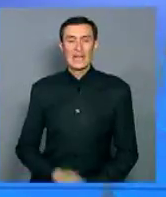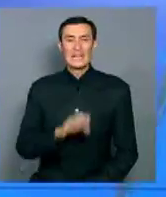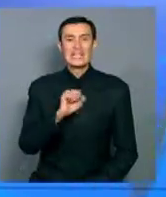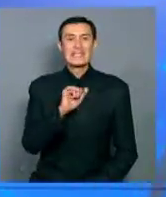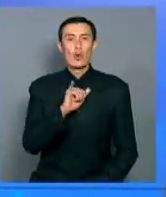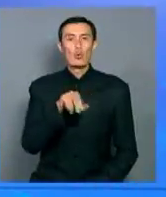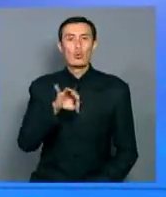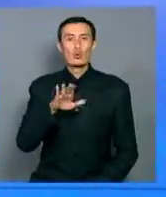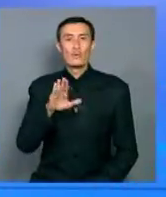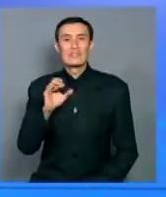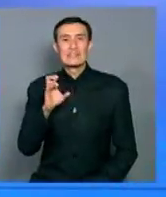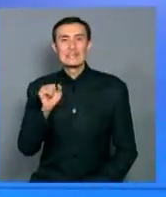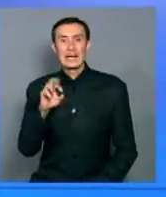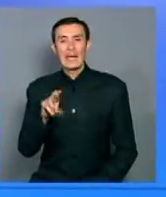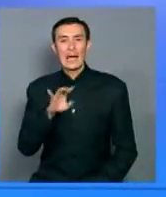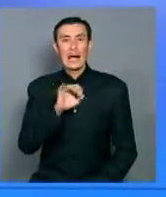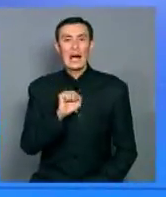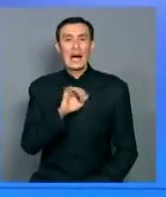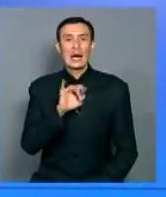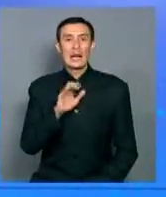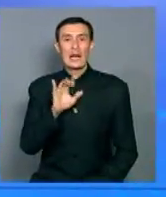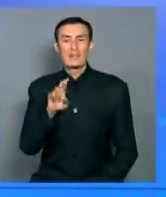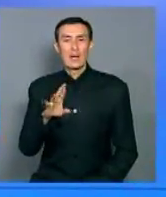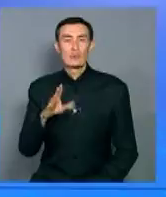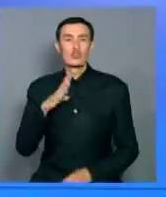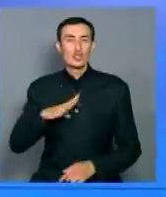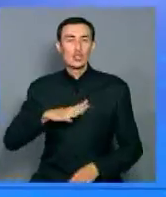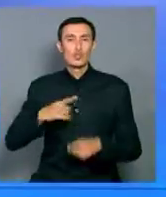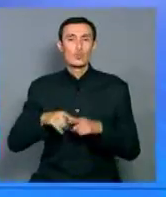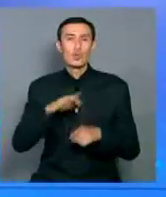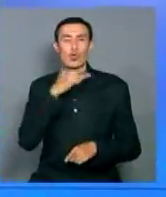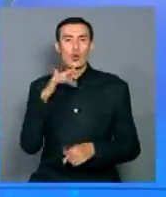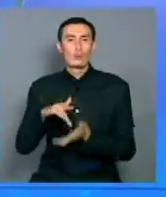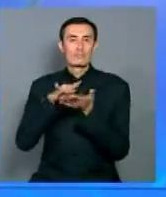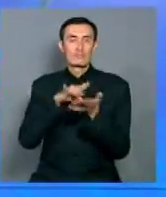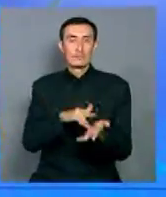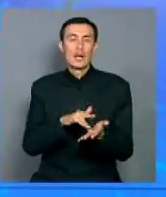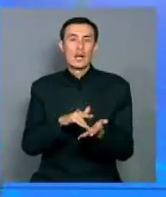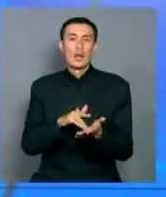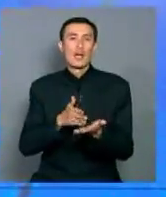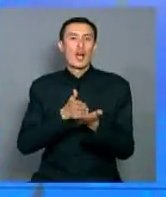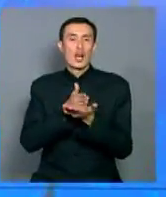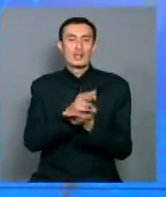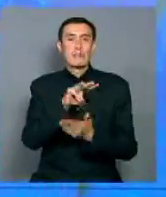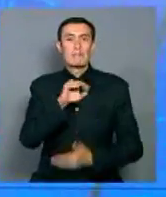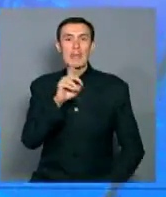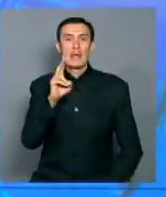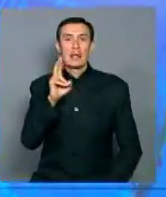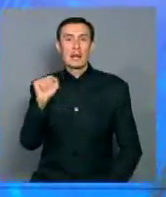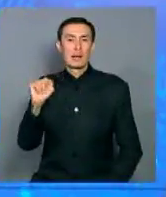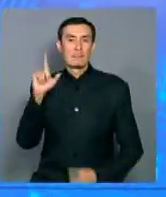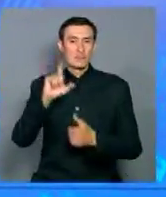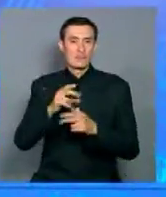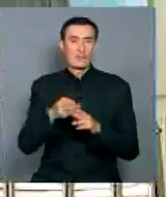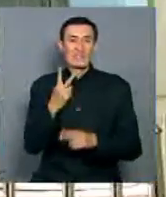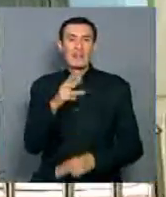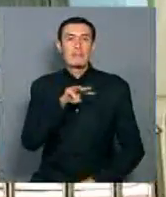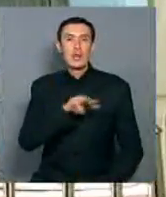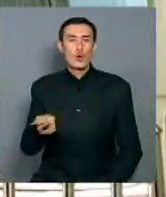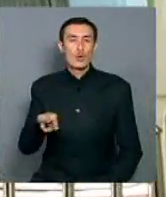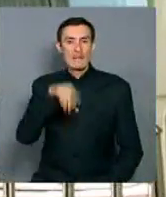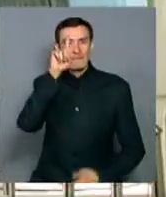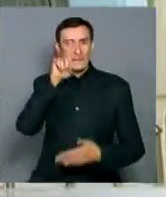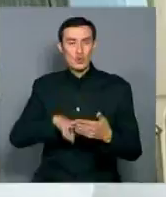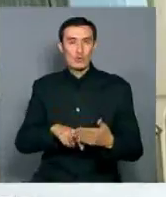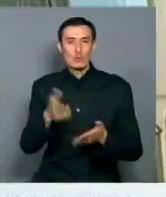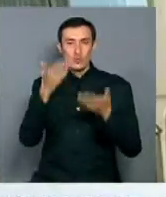В Саудовской Аравии в этом году ожидается рекордное число паломников, совершающих хадж в Мекку. Накануне сюда отправились 2 миллиона верующих, в том